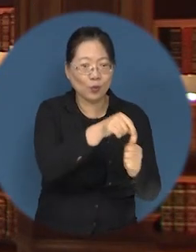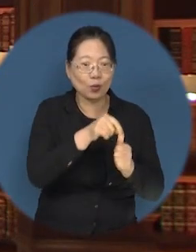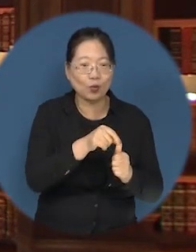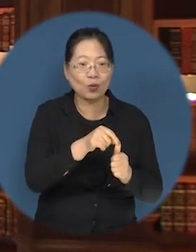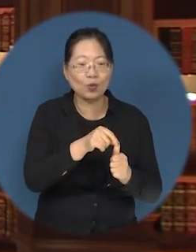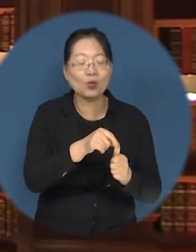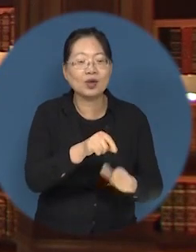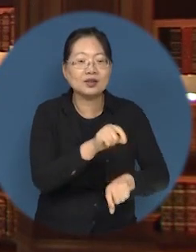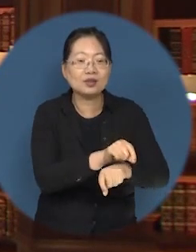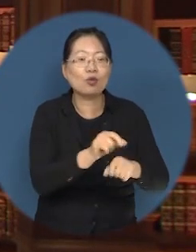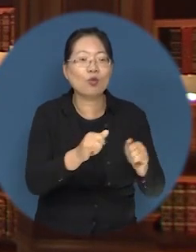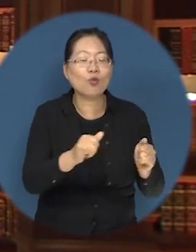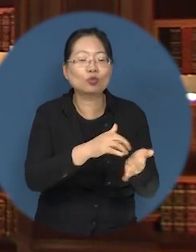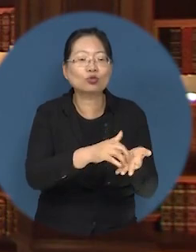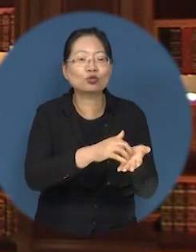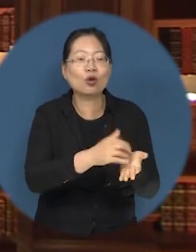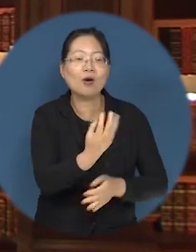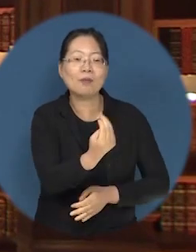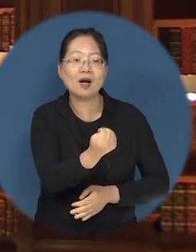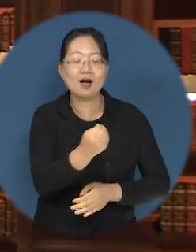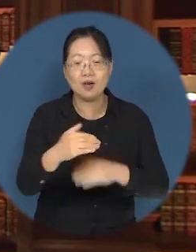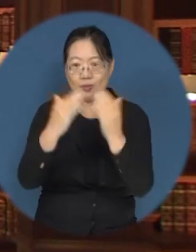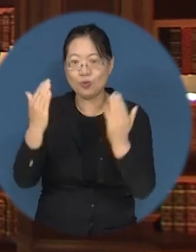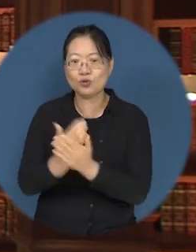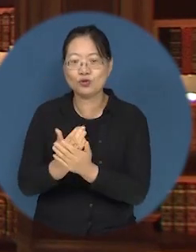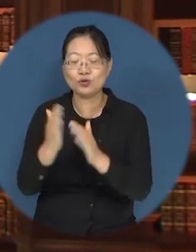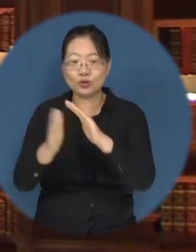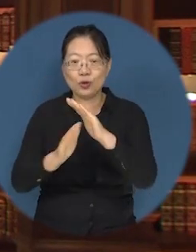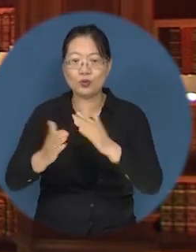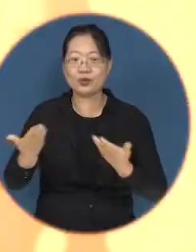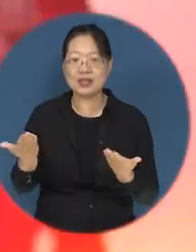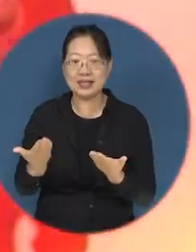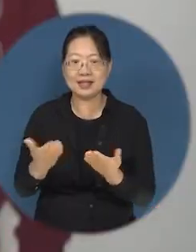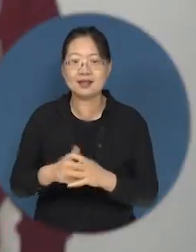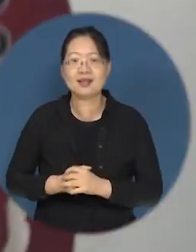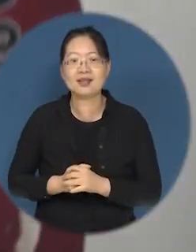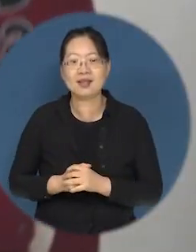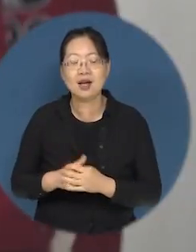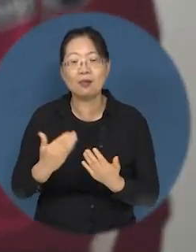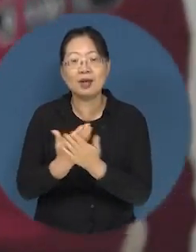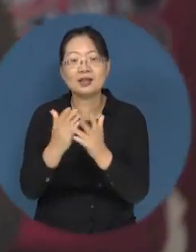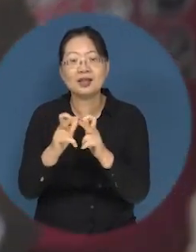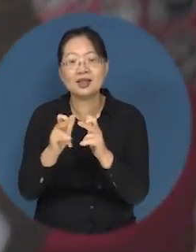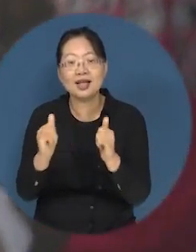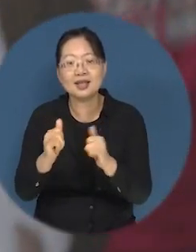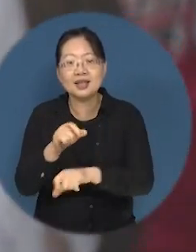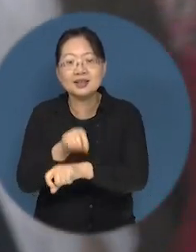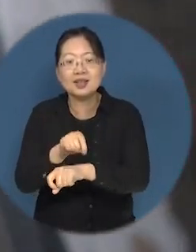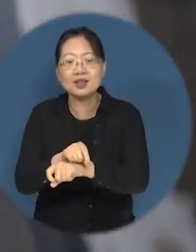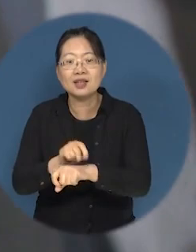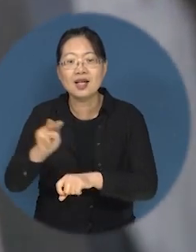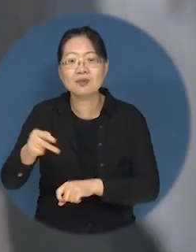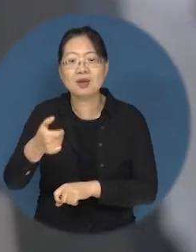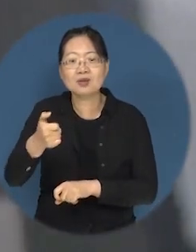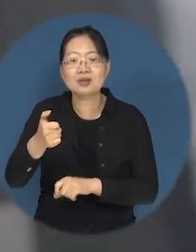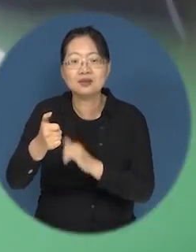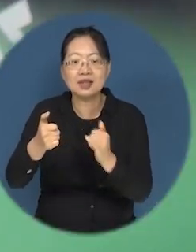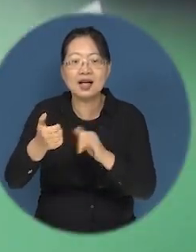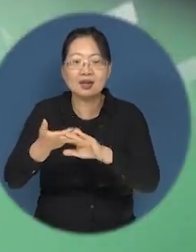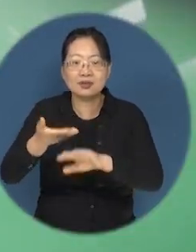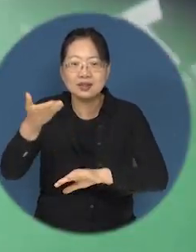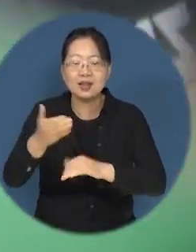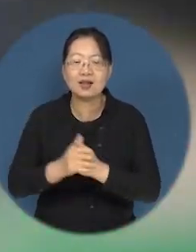숫자가 얼마나 됩니까? 저희는 이제 전원이 다 정규직입니다. 예. 발달 장애 직원이 지금 약 250명이